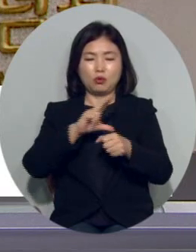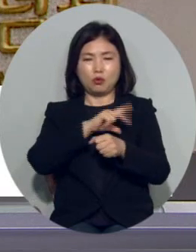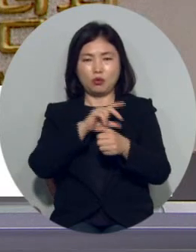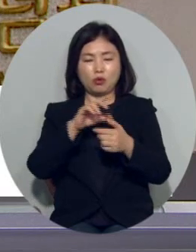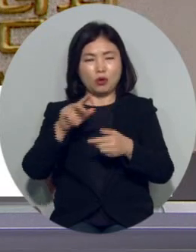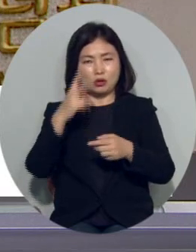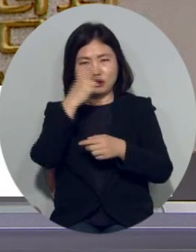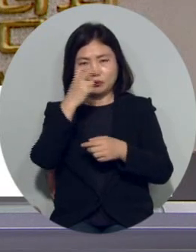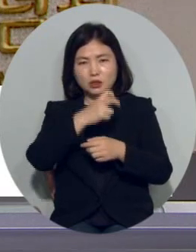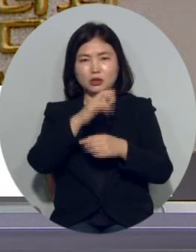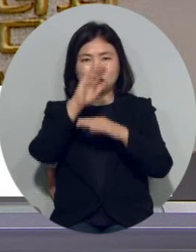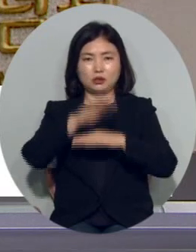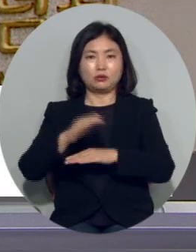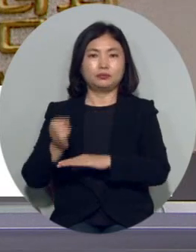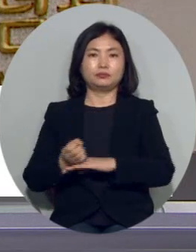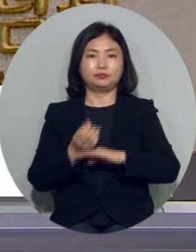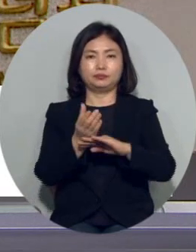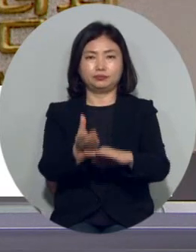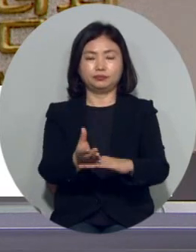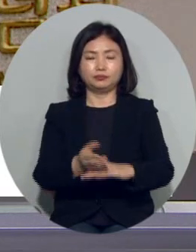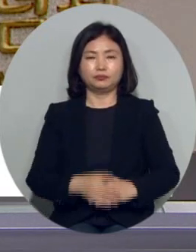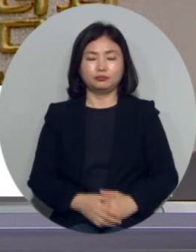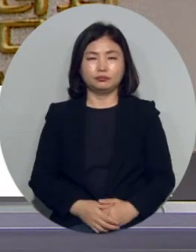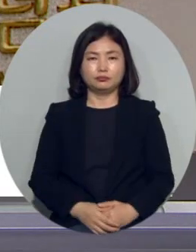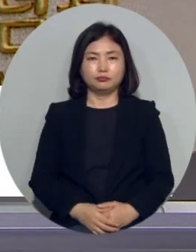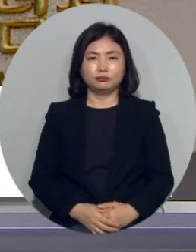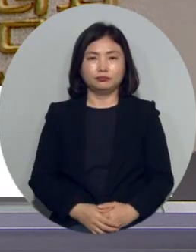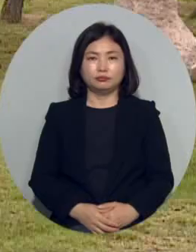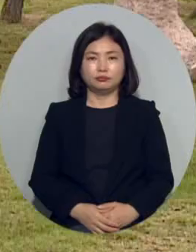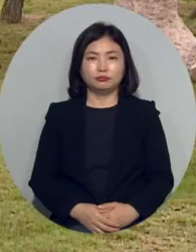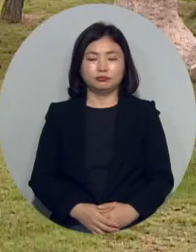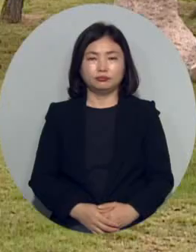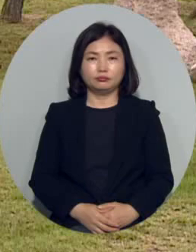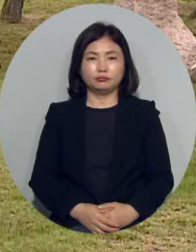행정사무감사 내용을 이도훈 기자가 전해드립니다.